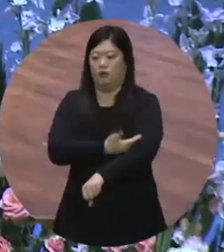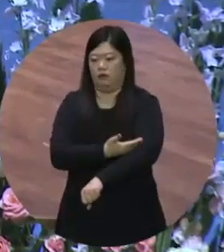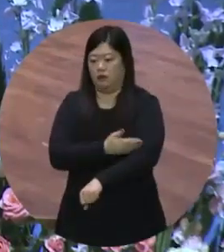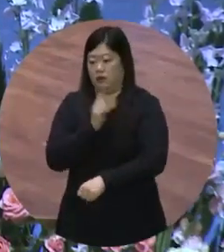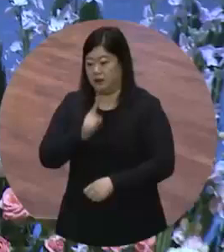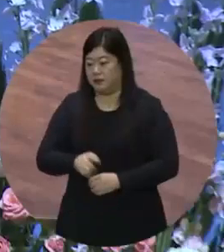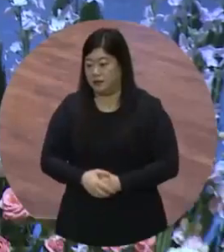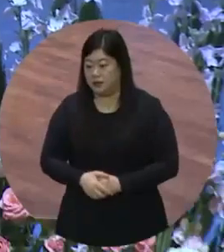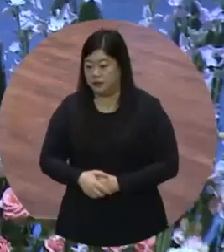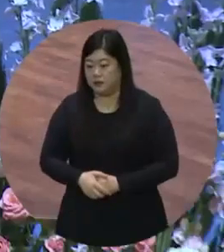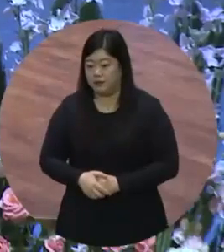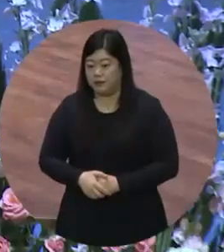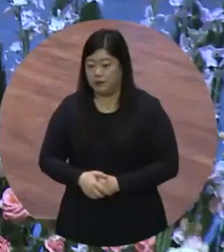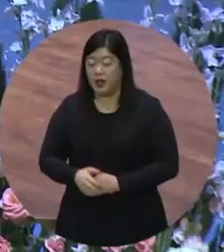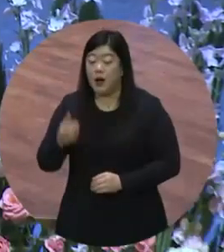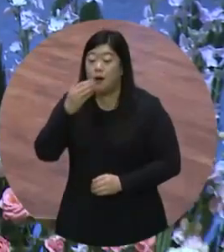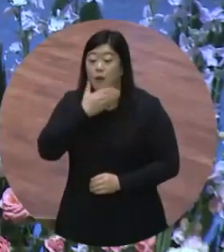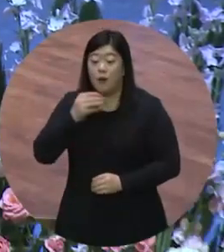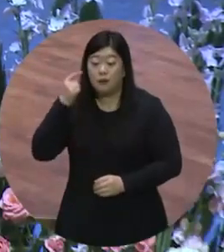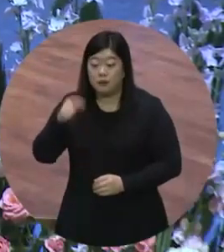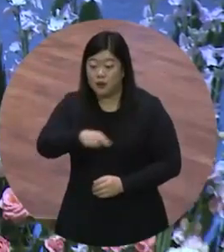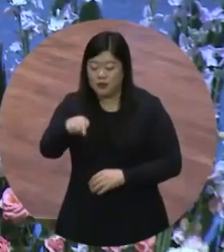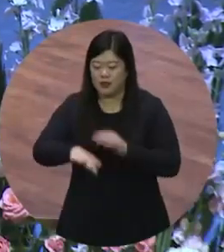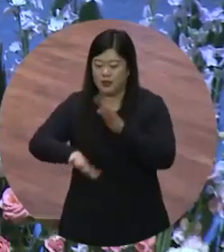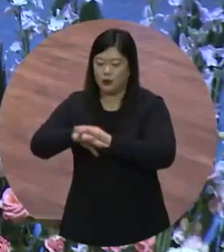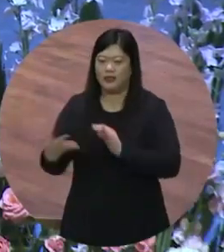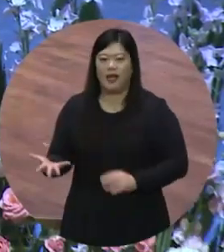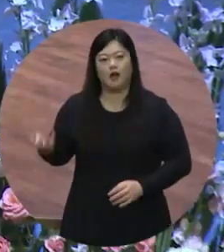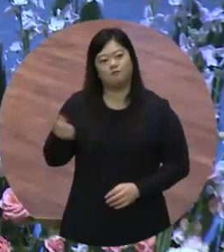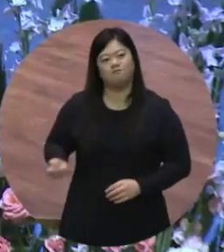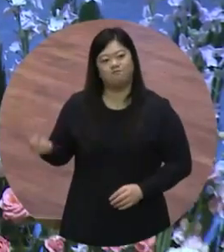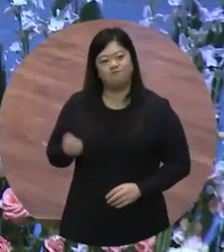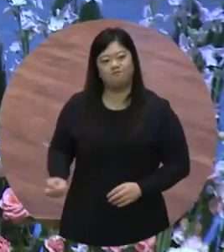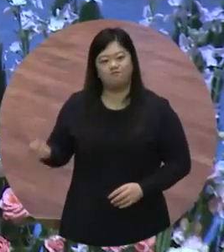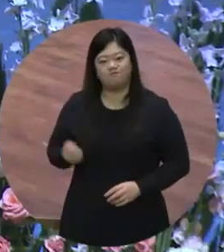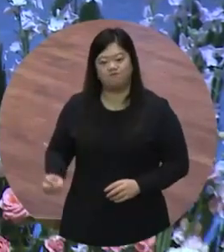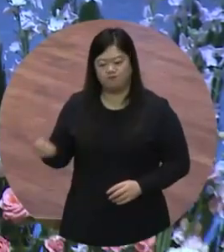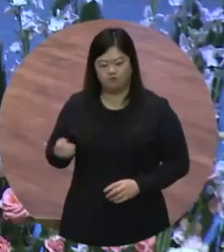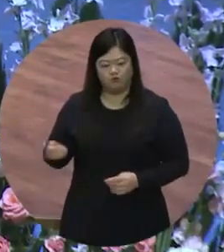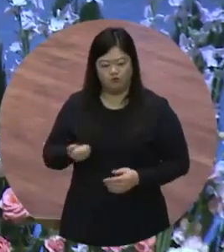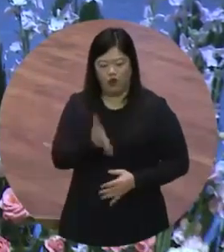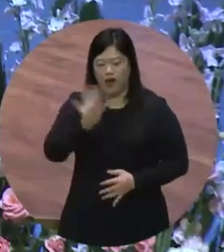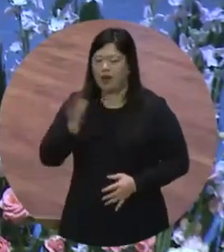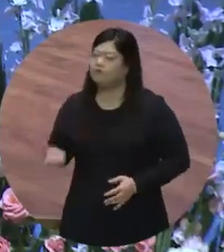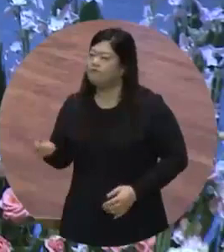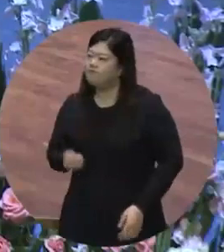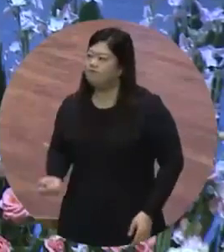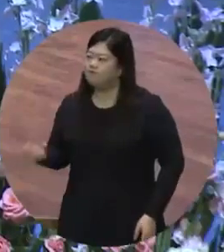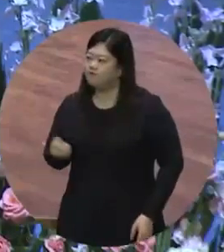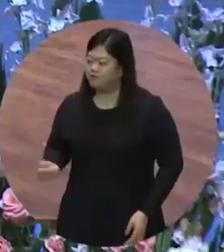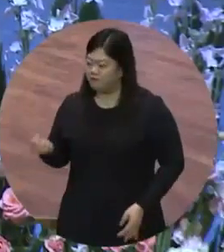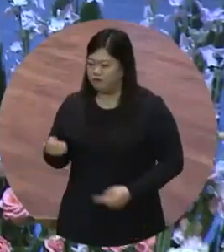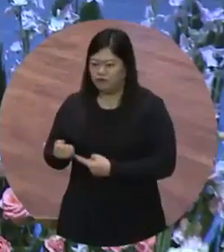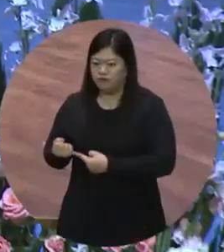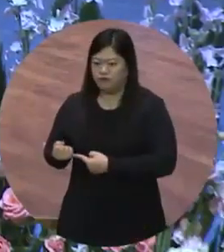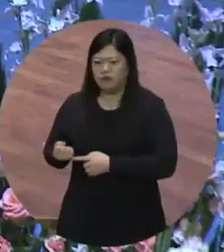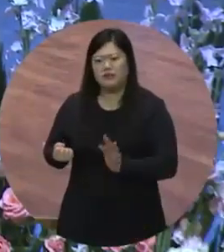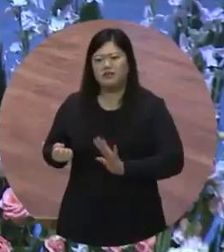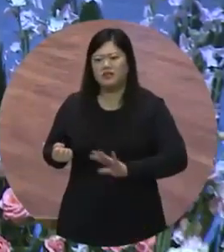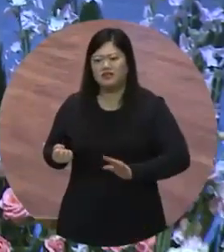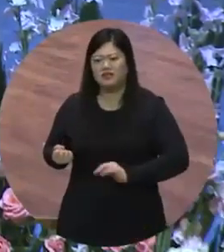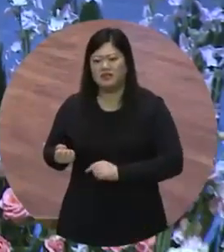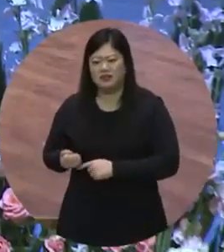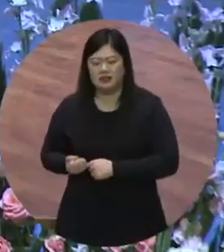우리 손에 쥐고 있으라고 주어진 것이 아니에요. 이 복음은요. 이 복음은 이거 나누어주는 특권. 나누어줘.